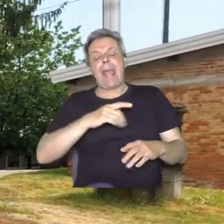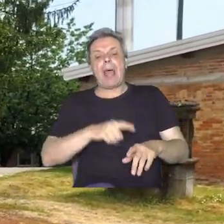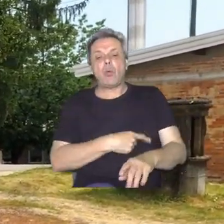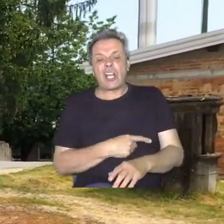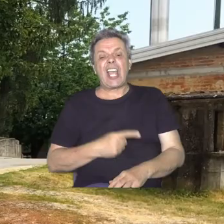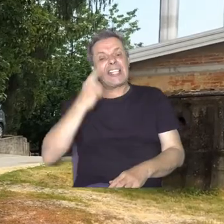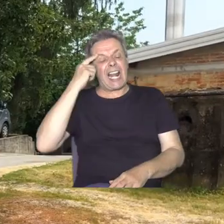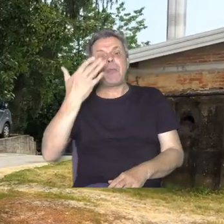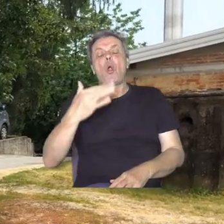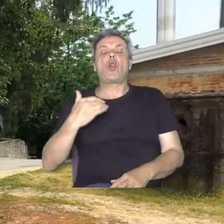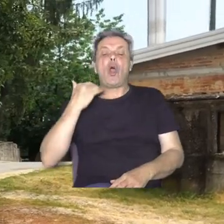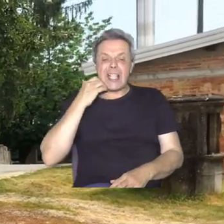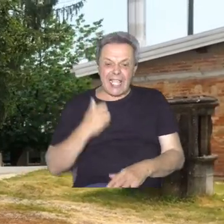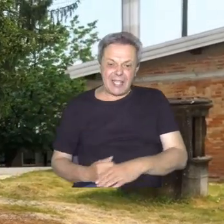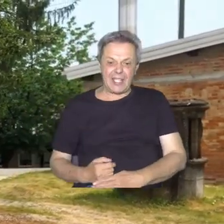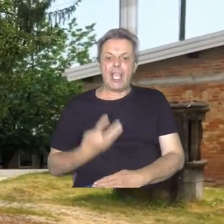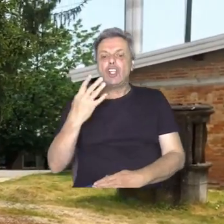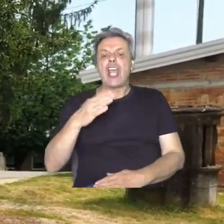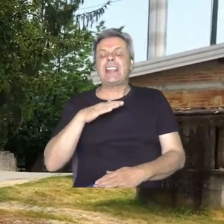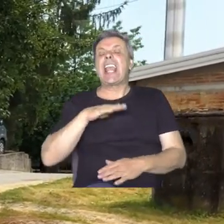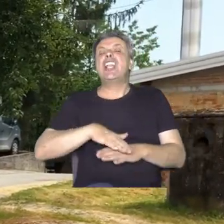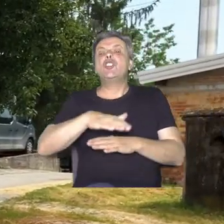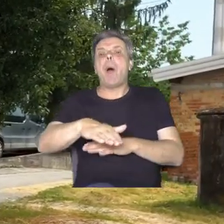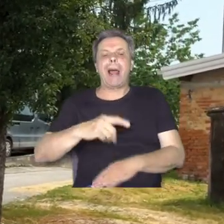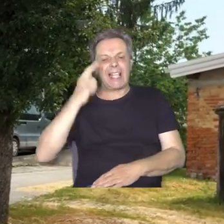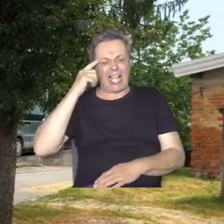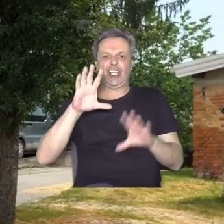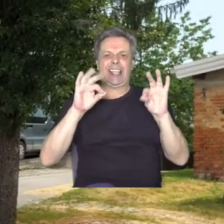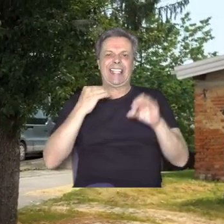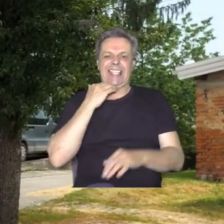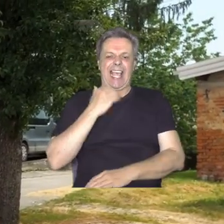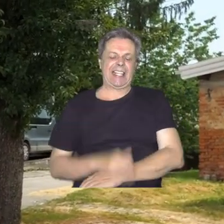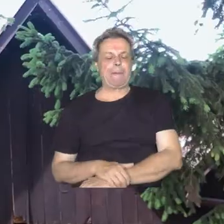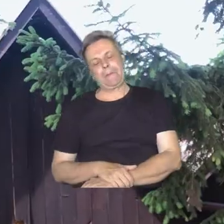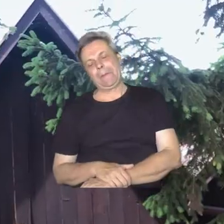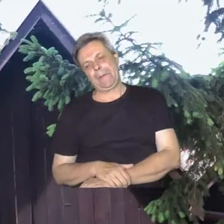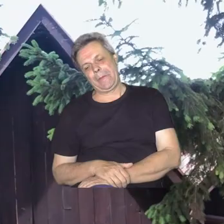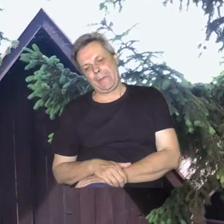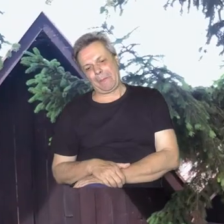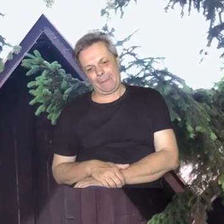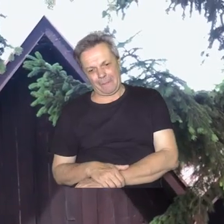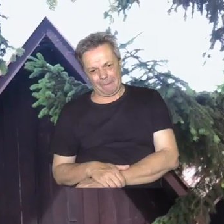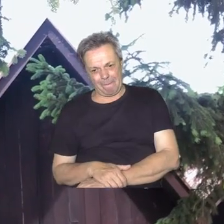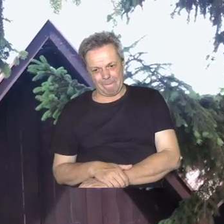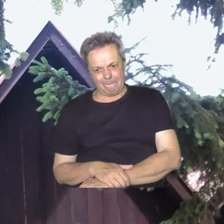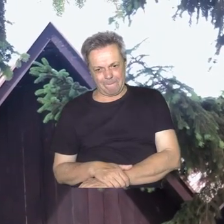znali koliko je sati, 4 stopala, znači da je 10 sati.